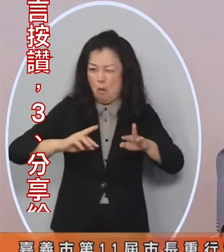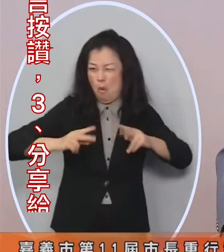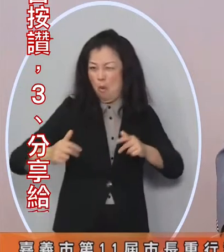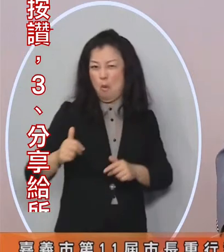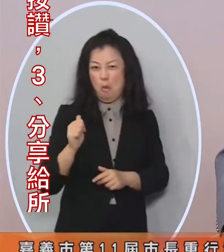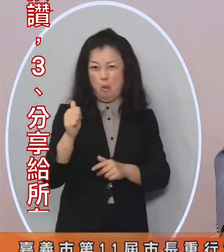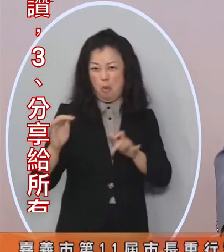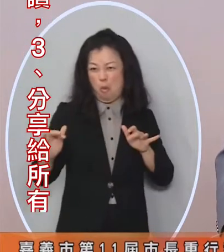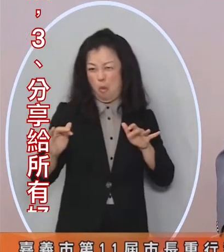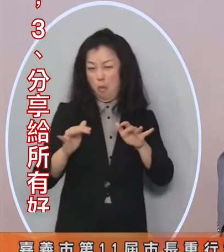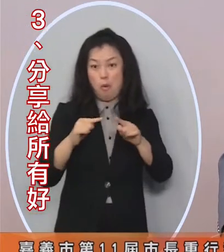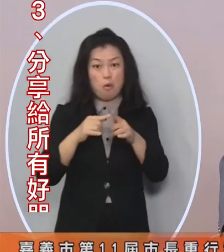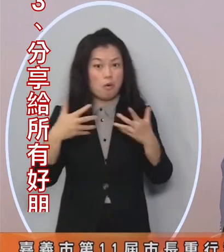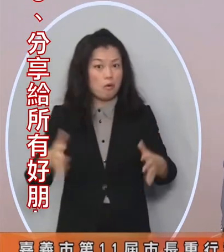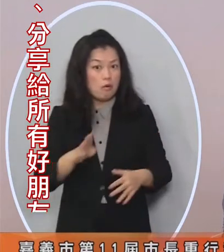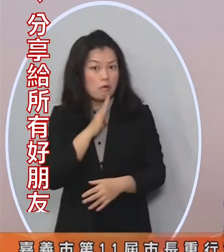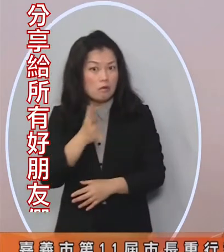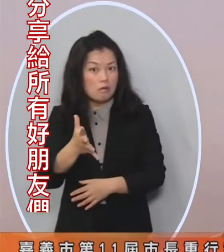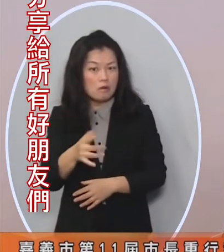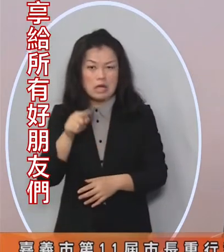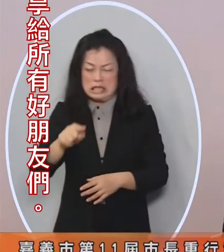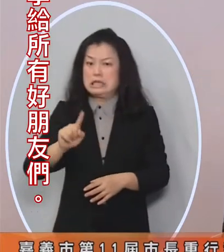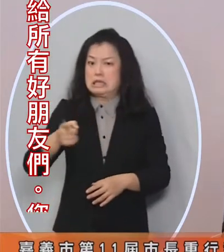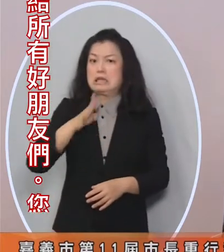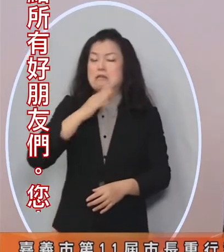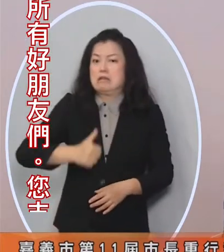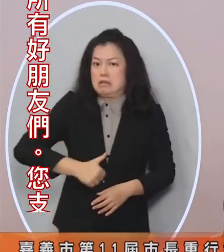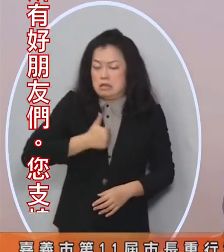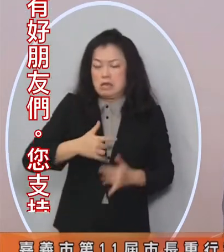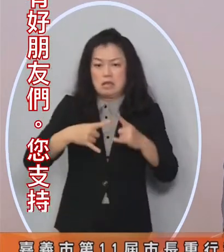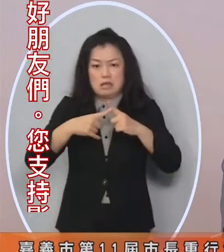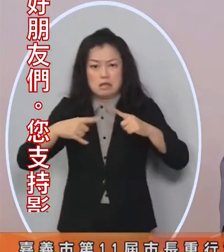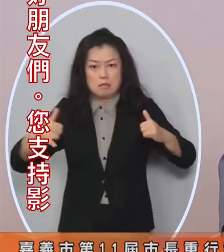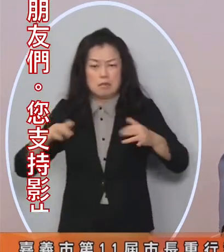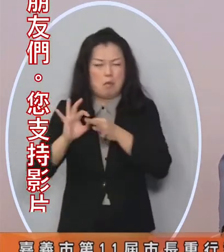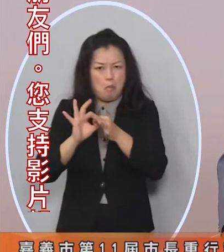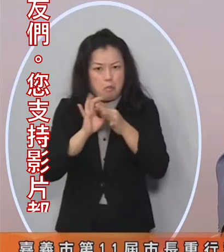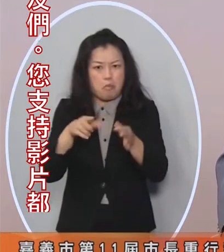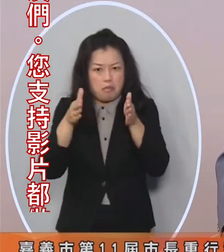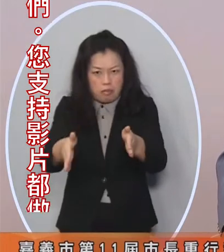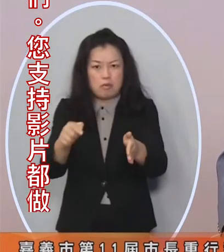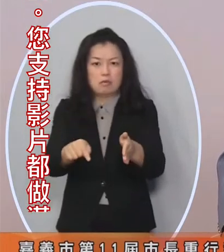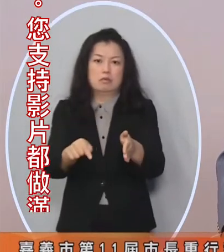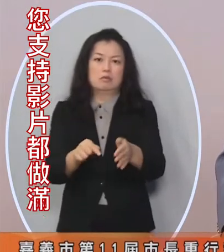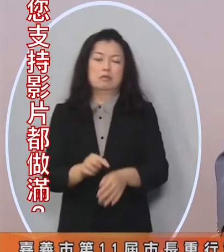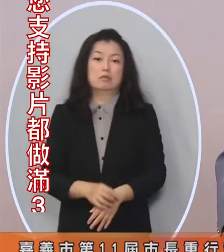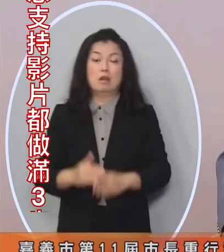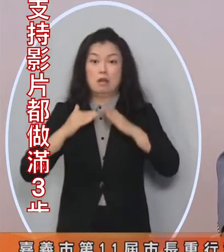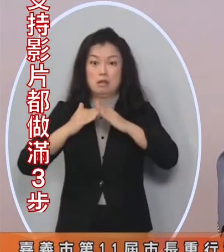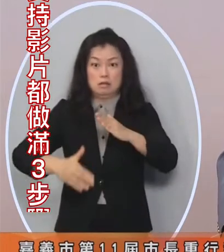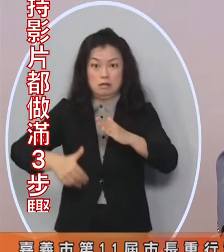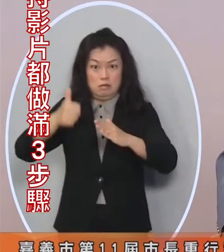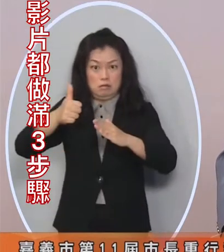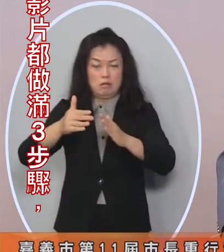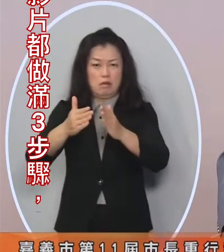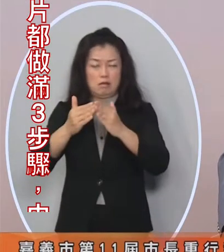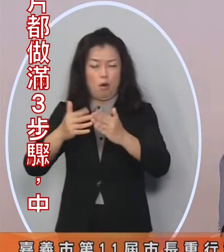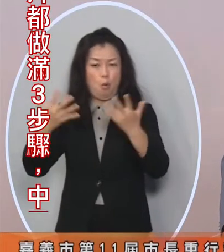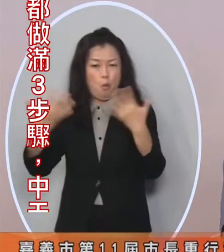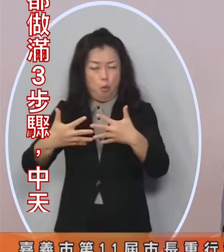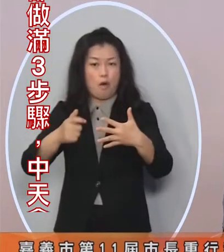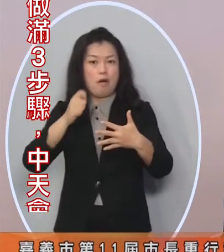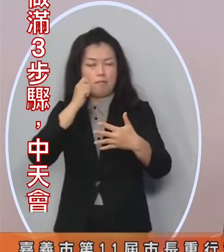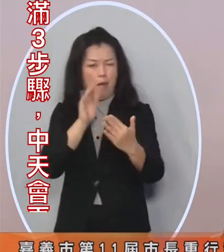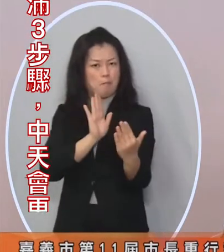吗？这才是真正人民关心的问题。所以我一再强调的是，一个市长要面对问题、解决问